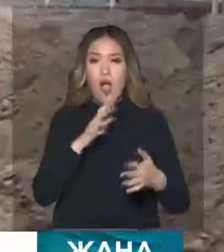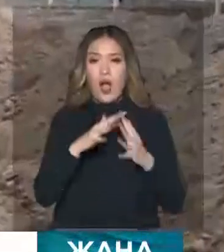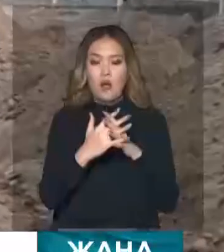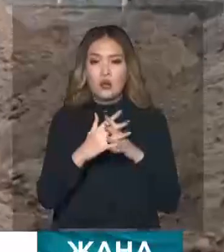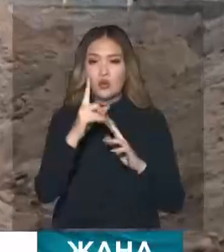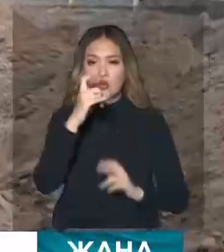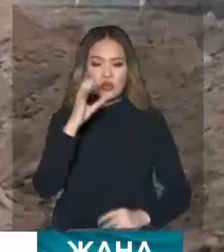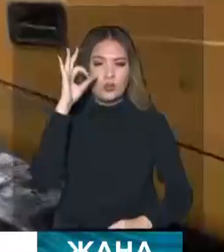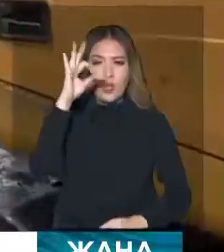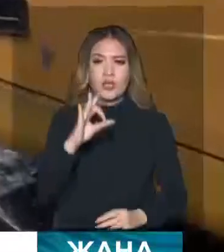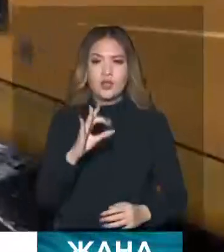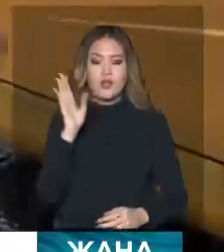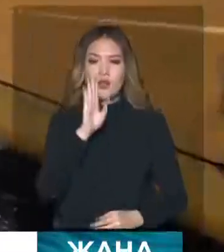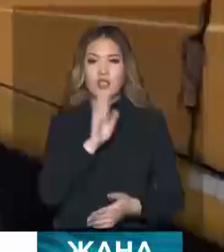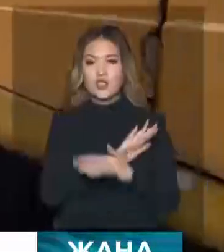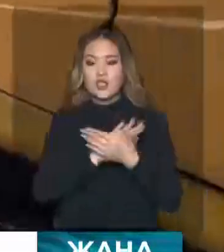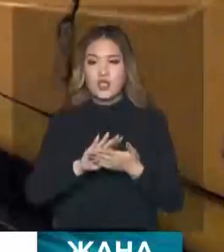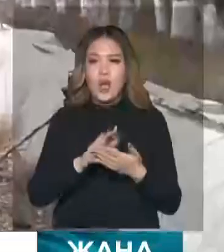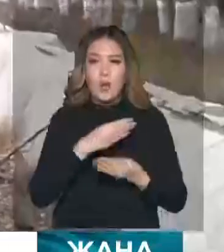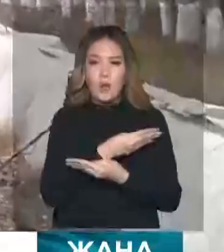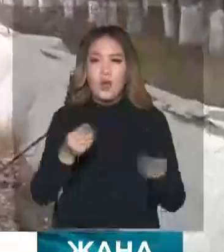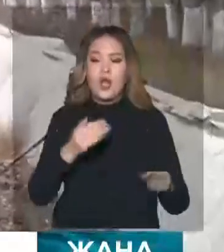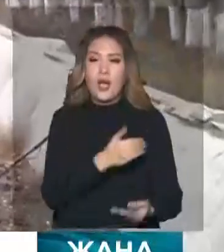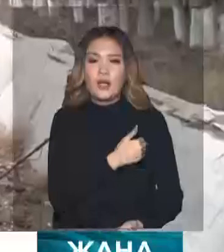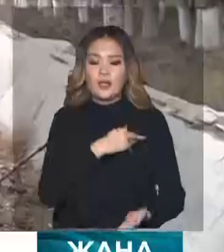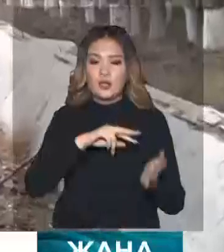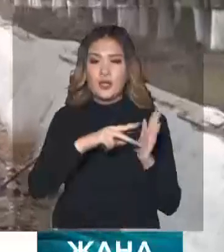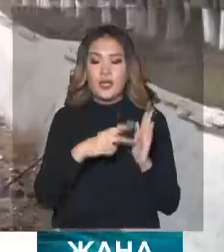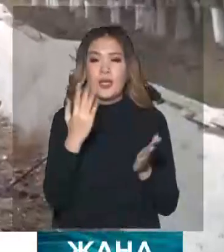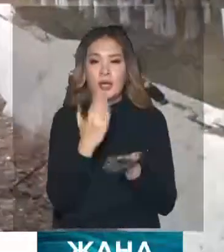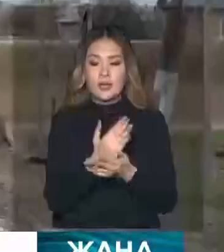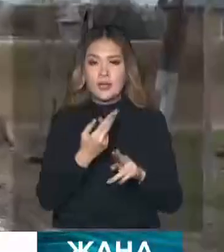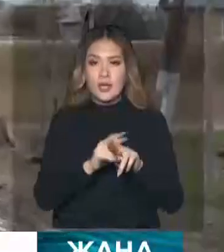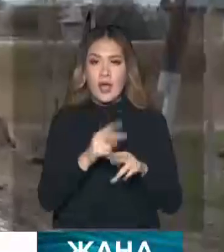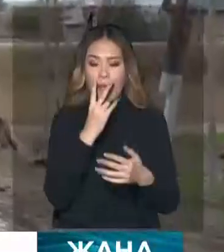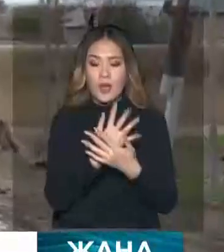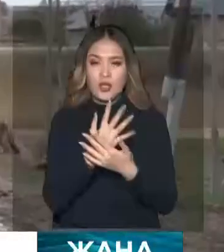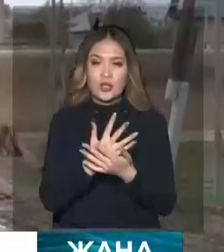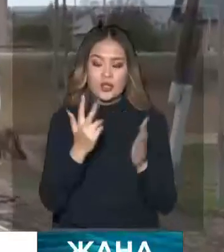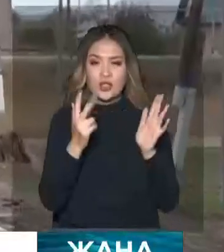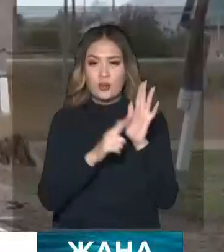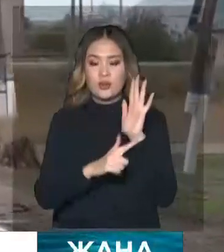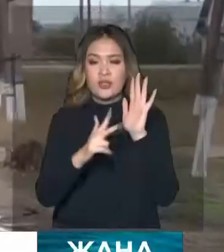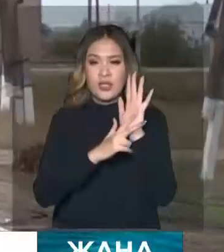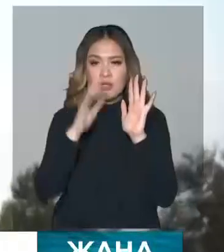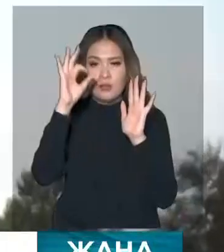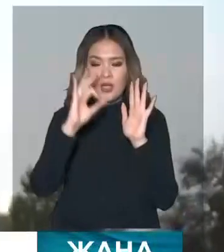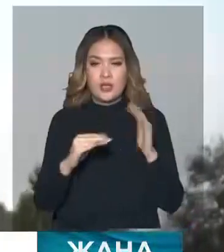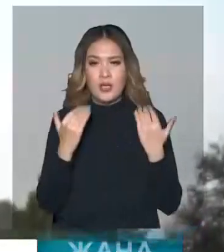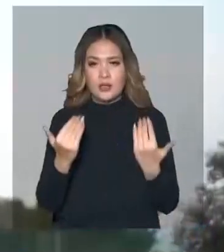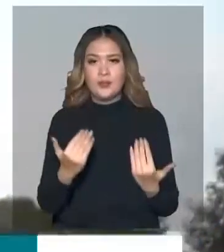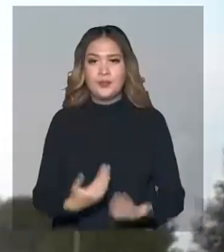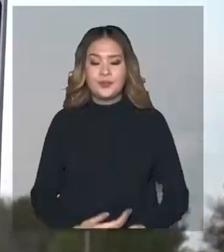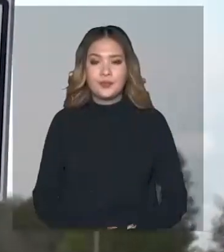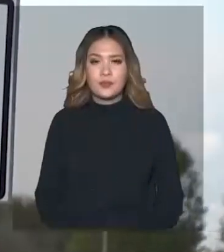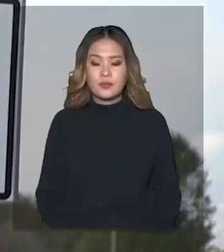мекендерде 100% сапалы ауыз суу менен камтууну жоспарлап отур. Ал бүгүнге бул көрсөткүч 78% курайды. Нуржан Кадыралы,